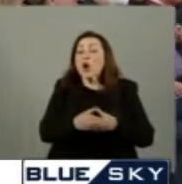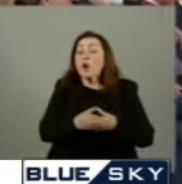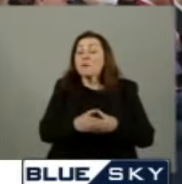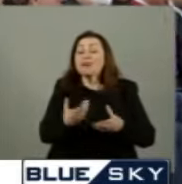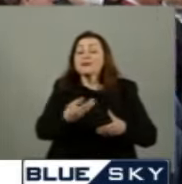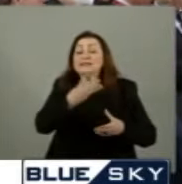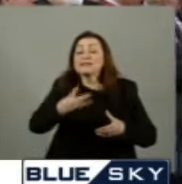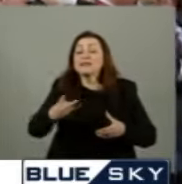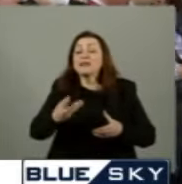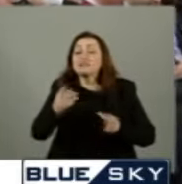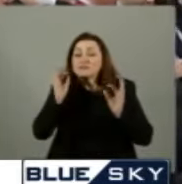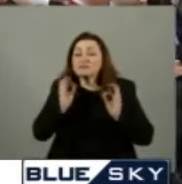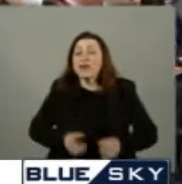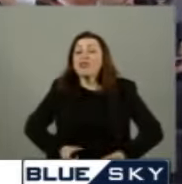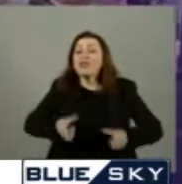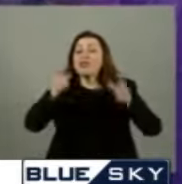παρέμβαση Τσίπρα,